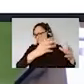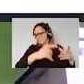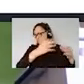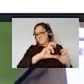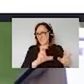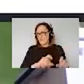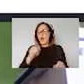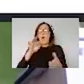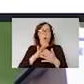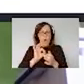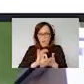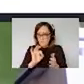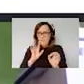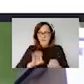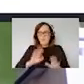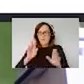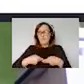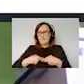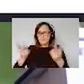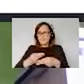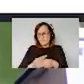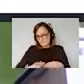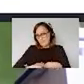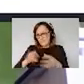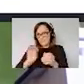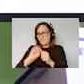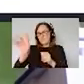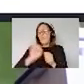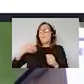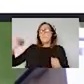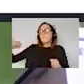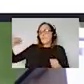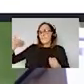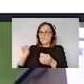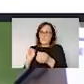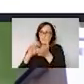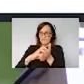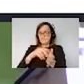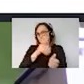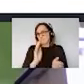Państwu oczywiście wyślę później, dołączę to do prezentacji i